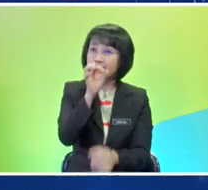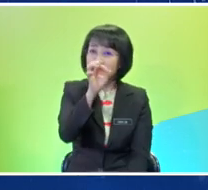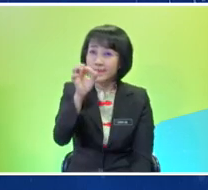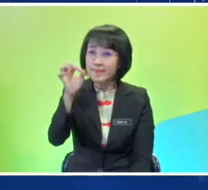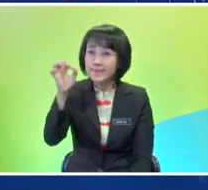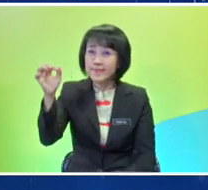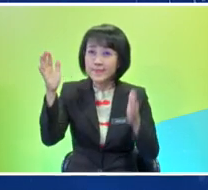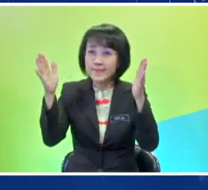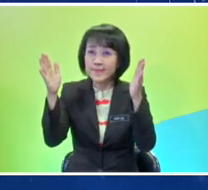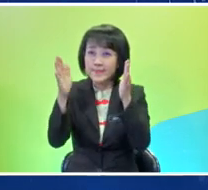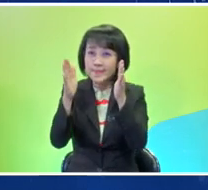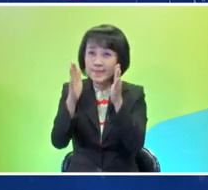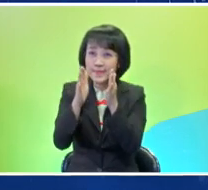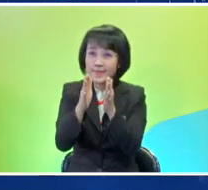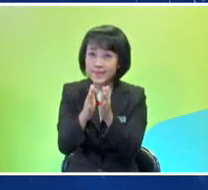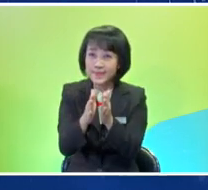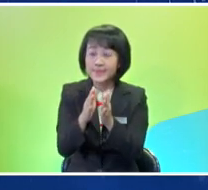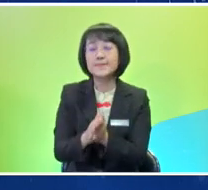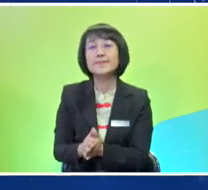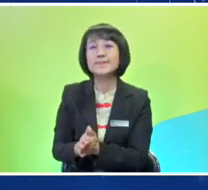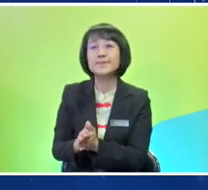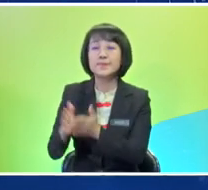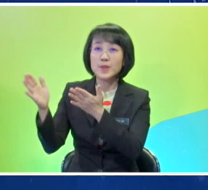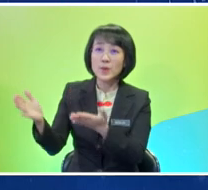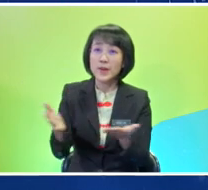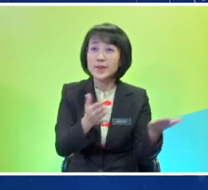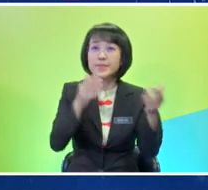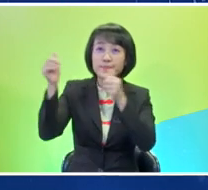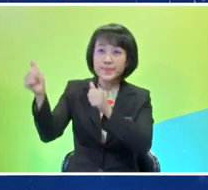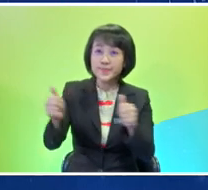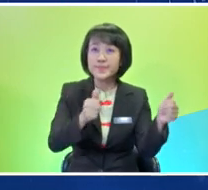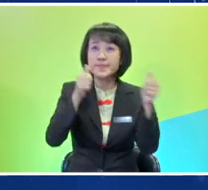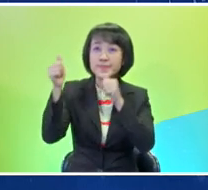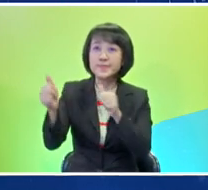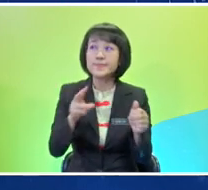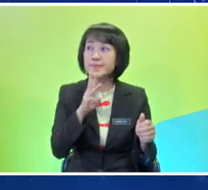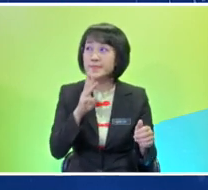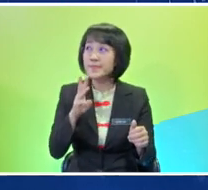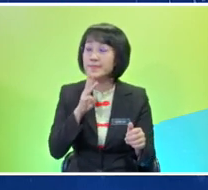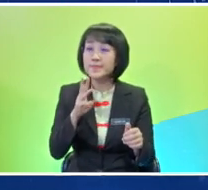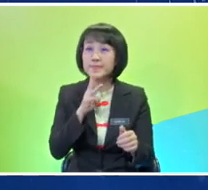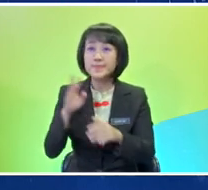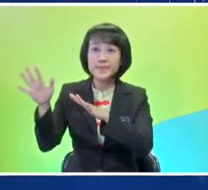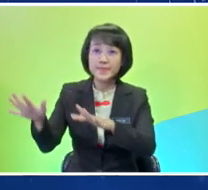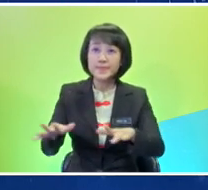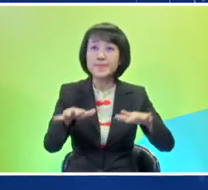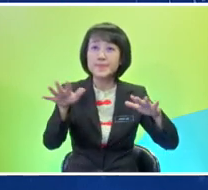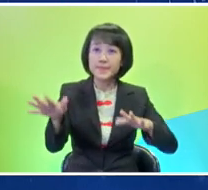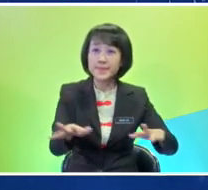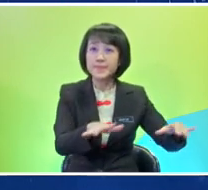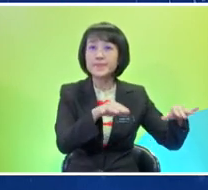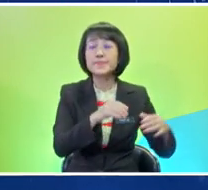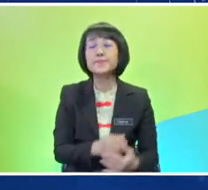menjadi kecil kemudian dibawa oleh angin dihanyutkan oleh air aki apabila dihancurkan oleh air